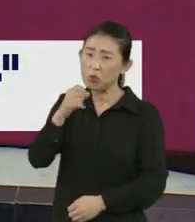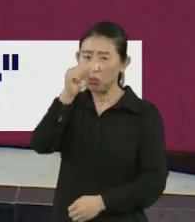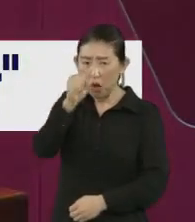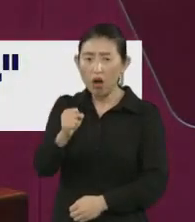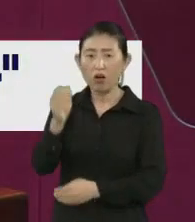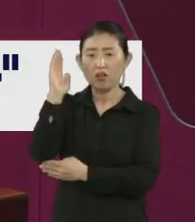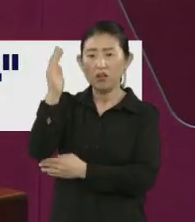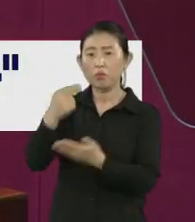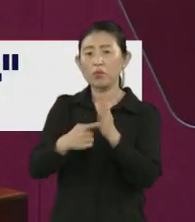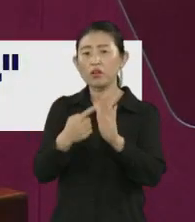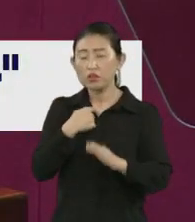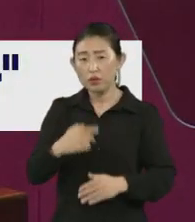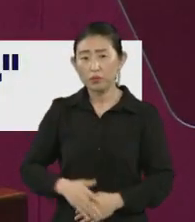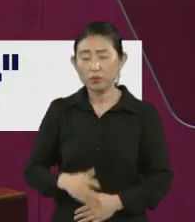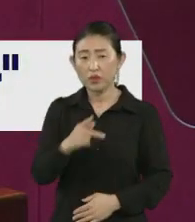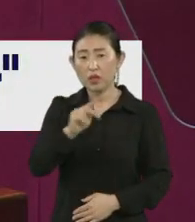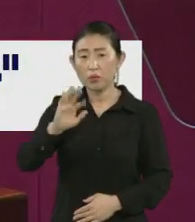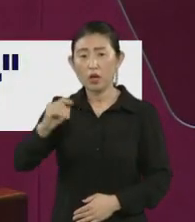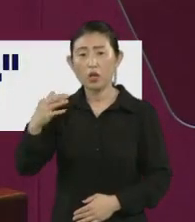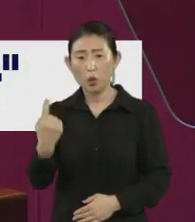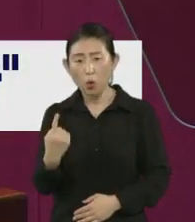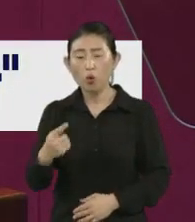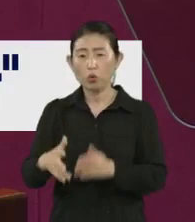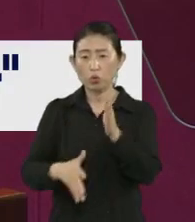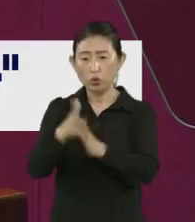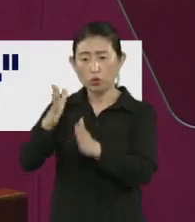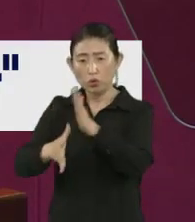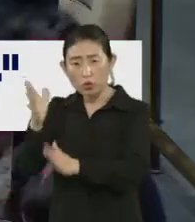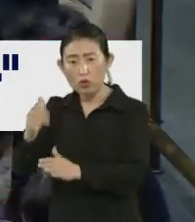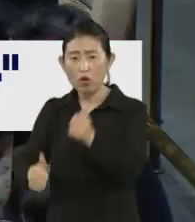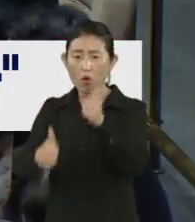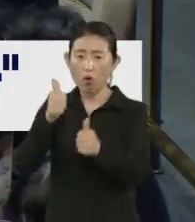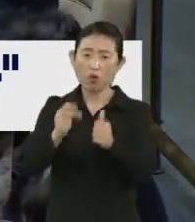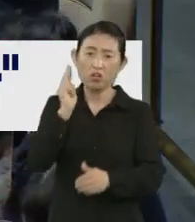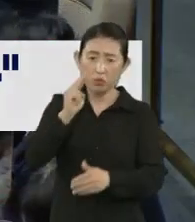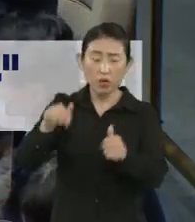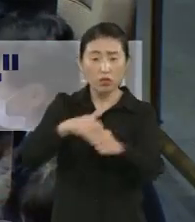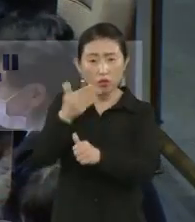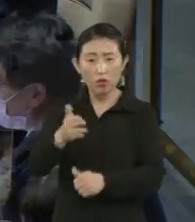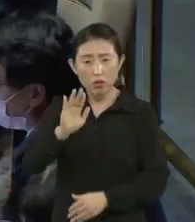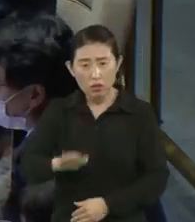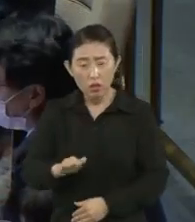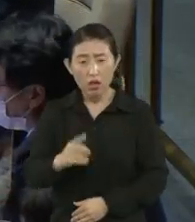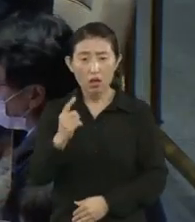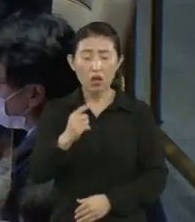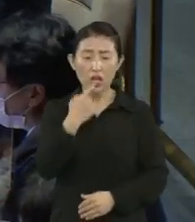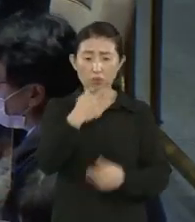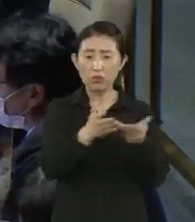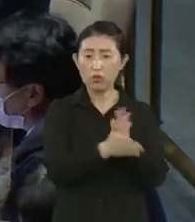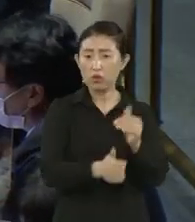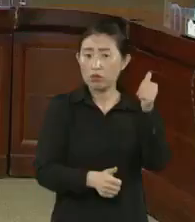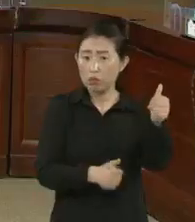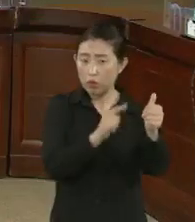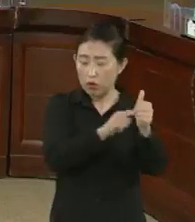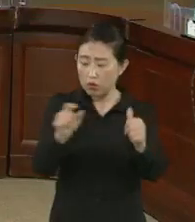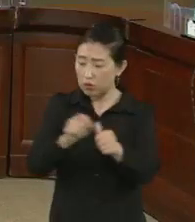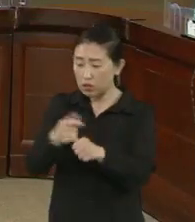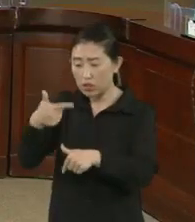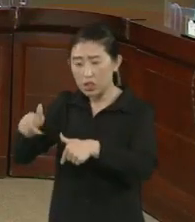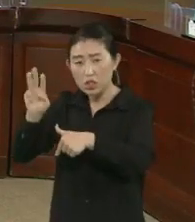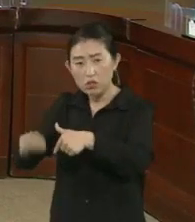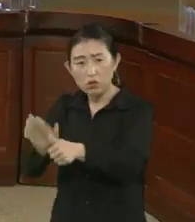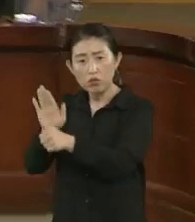밝혔습니다. K-바이오 랩허브에 대한 도시 간 경쟁이 과열되는 상황에서 여당 대표가 특정